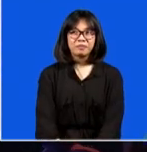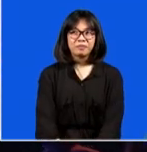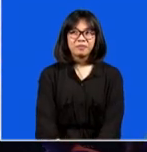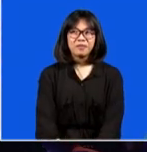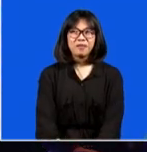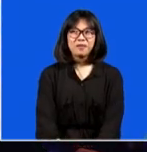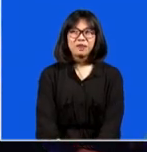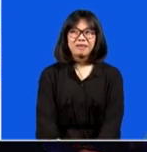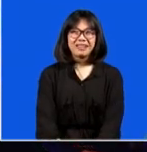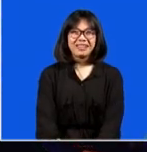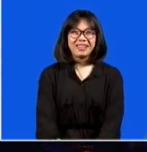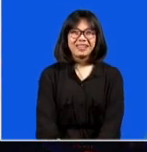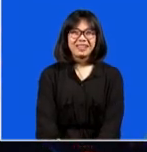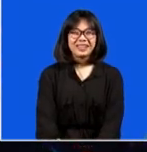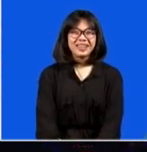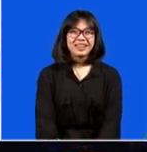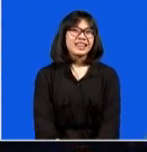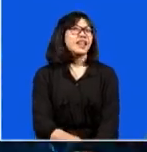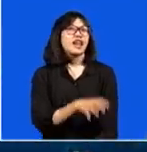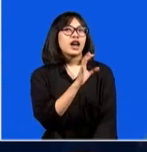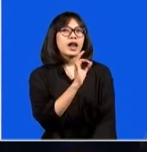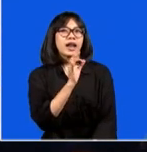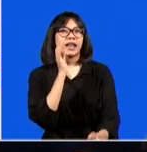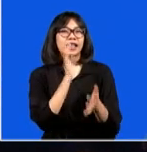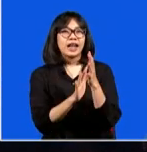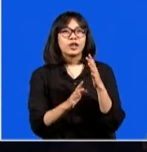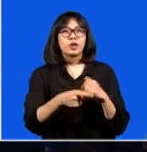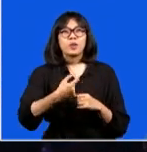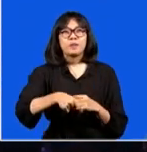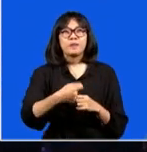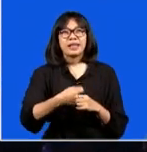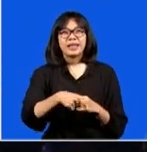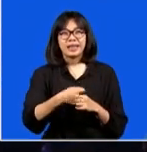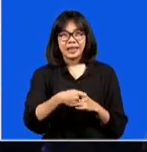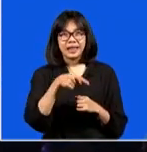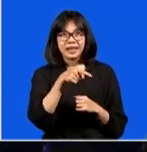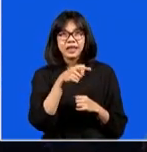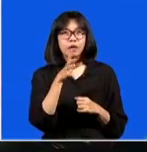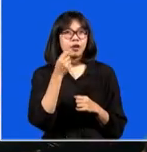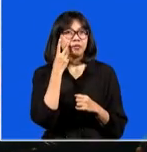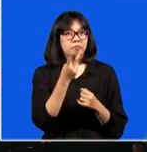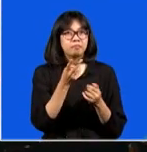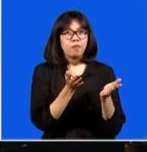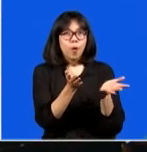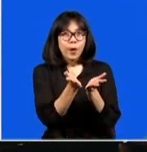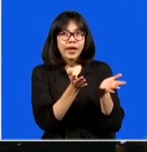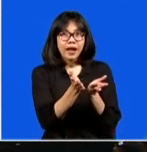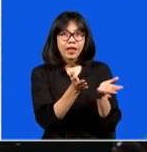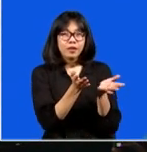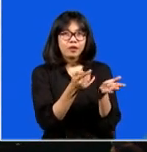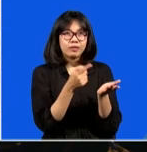baik Mas menteri langsung saja kita akan persilahkan kepada Mas menteri untuk bisa mengambil alih silakan mas menteri